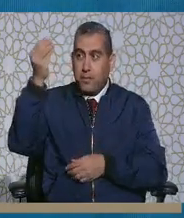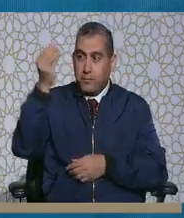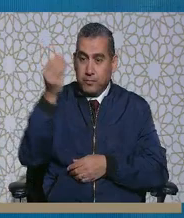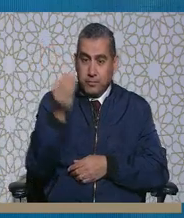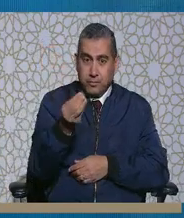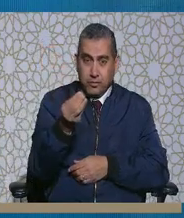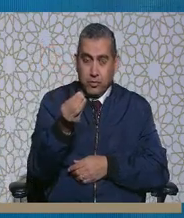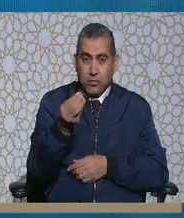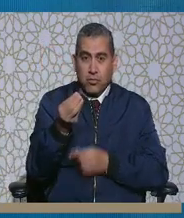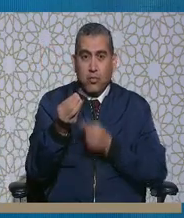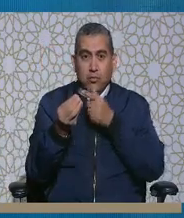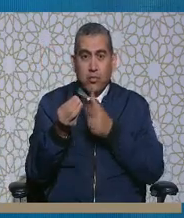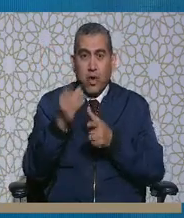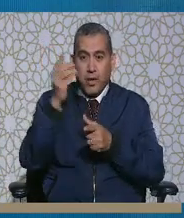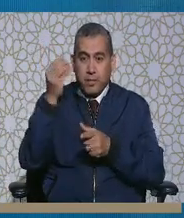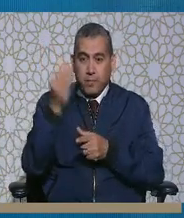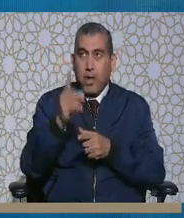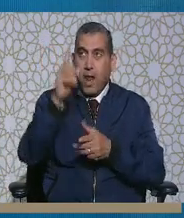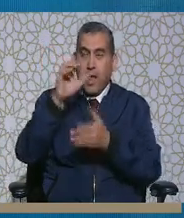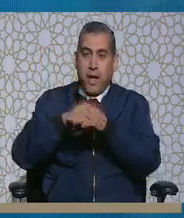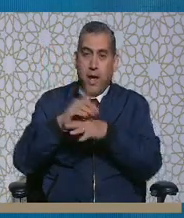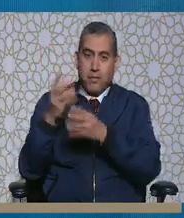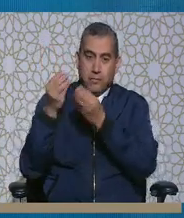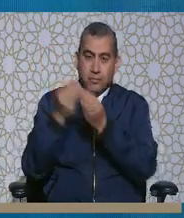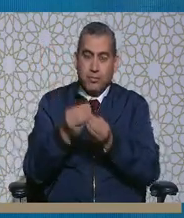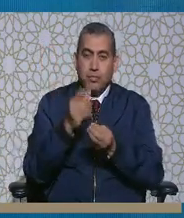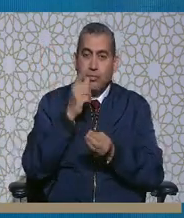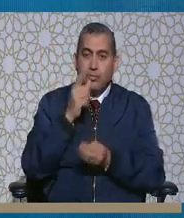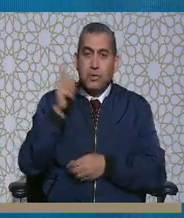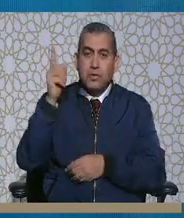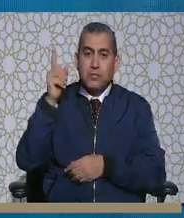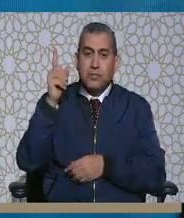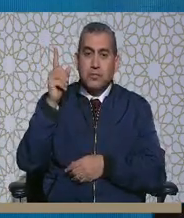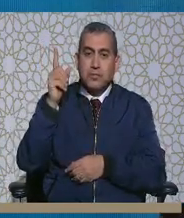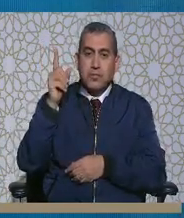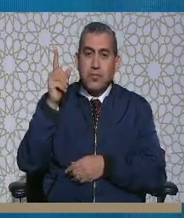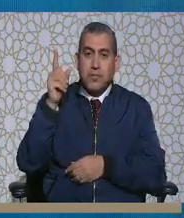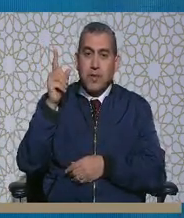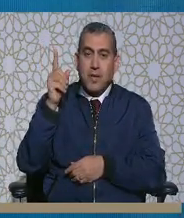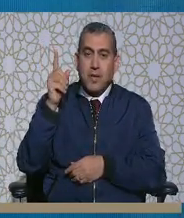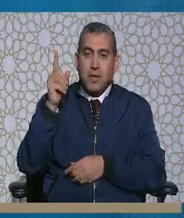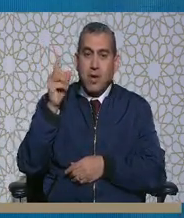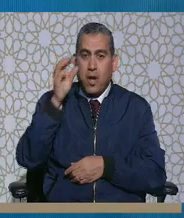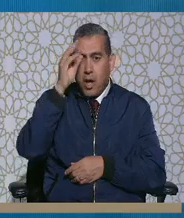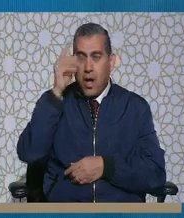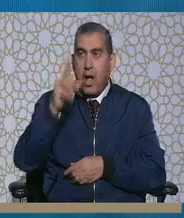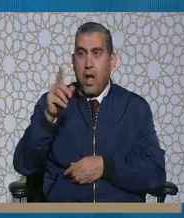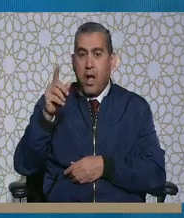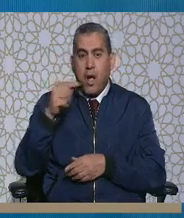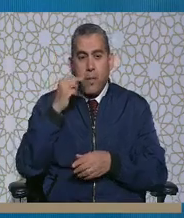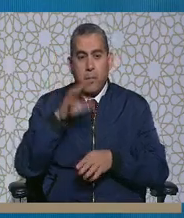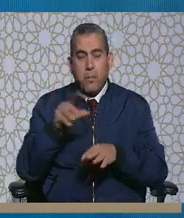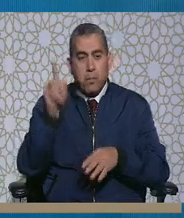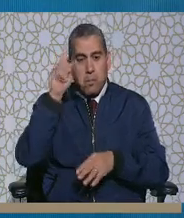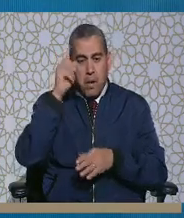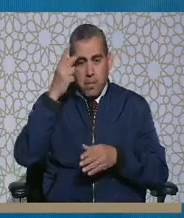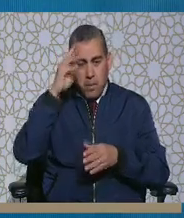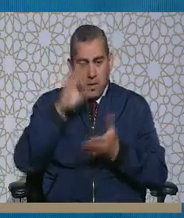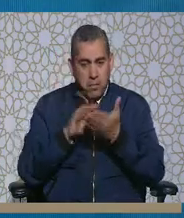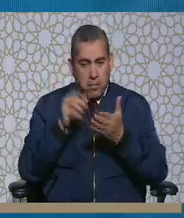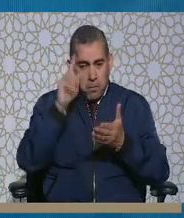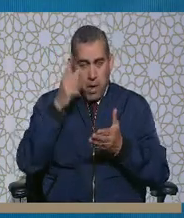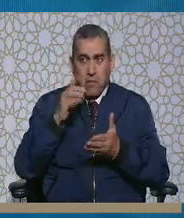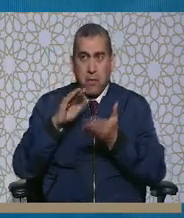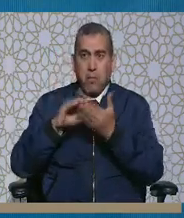فاقه فانزلها بالله انزل بالله يعني ايه انزل بالله حتى لو هو مش عارف ايه معناها